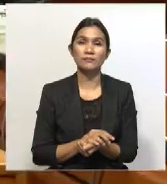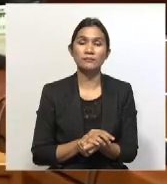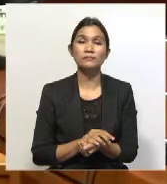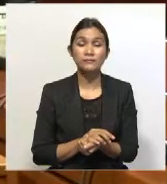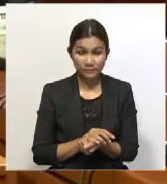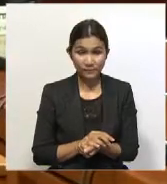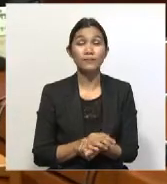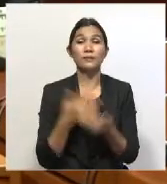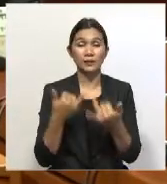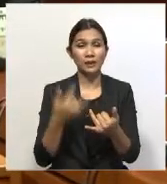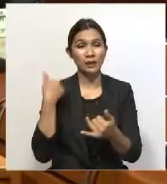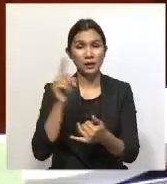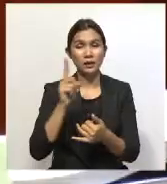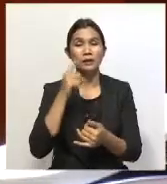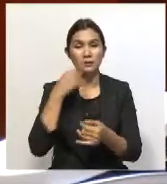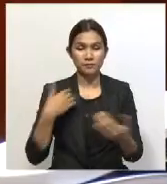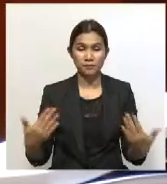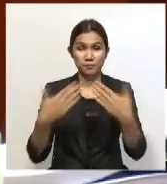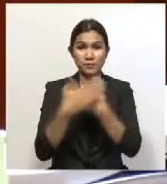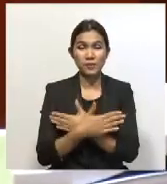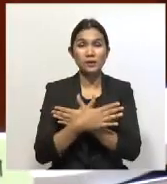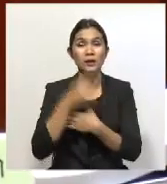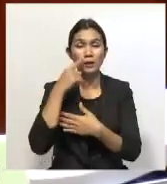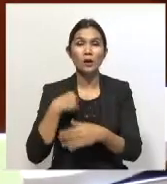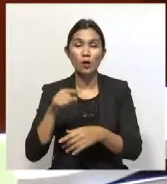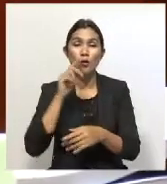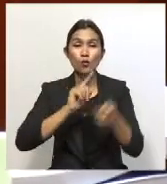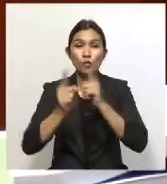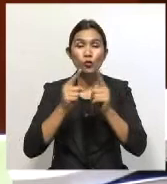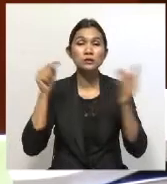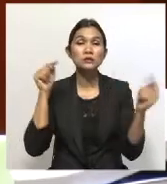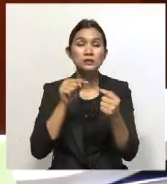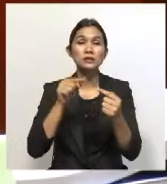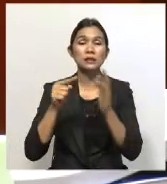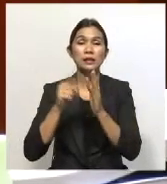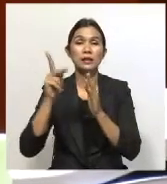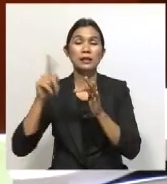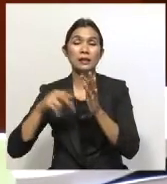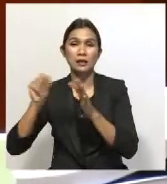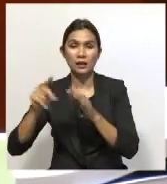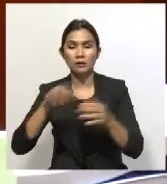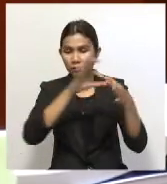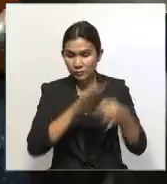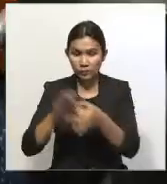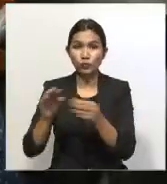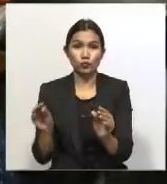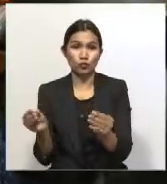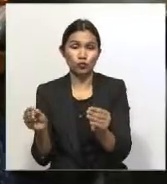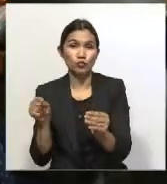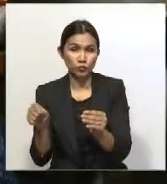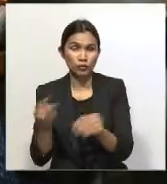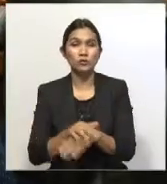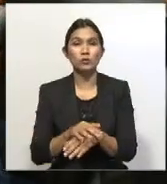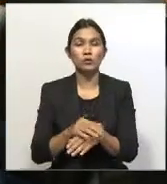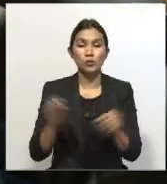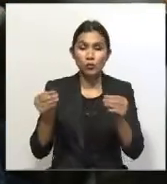้ซึ่งเบื้องต้นนะคะก็จะมีการปรับเปลี่ยนรายการนำรายการคุยถึงแก่นค่ะออกทางสถานีวิทยุกระจายเสียงแห่งประเทศไท